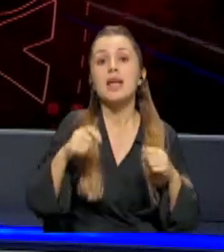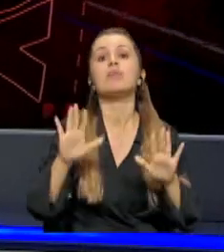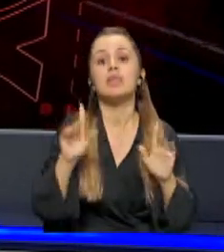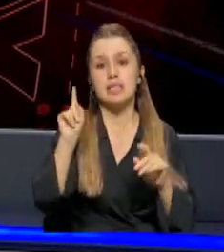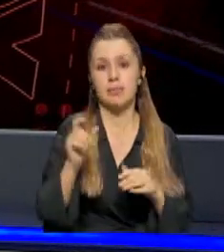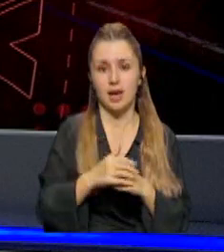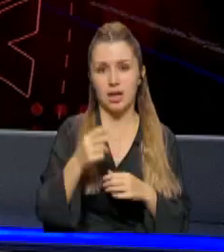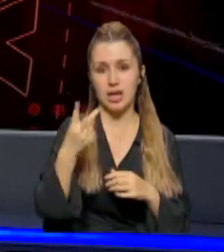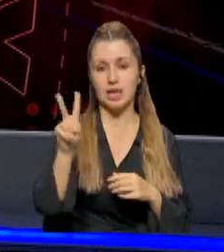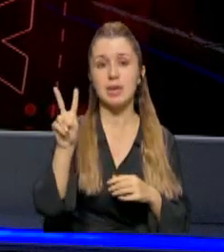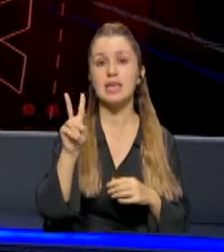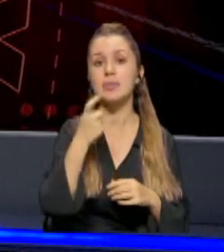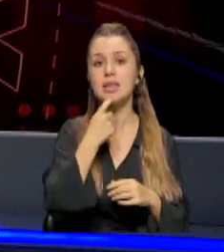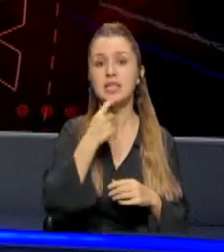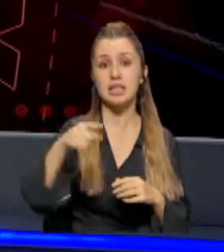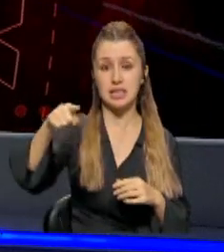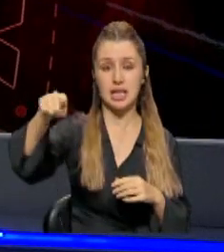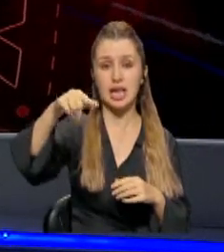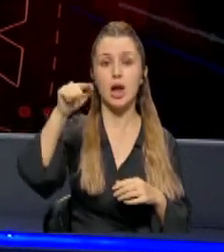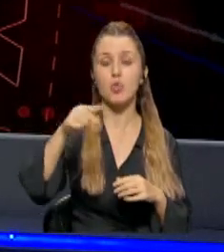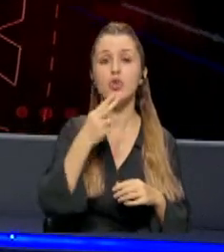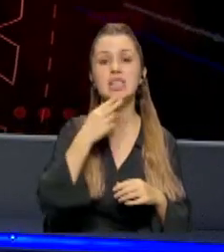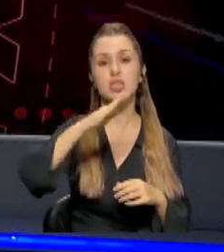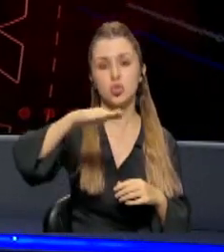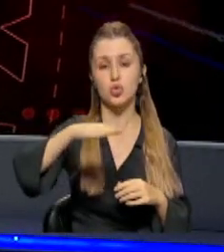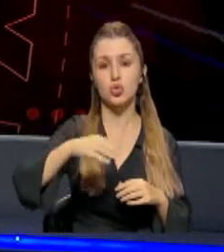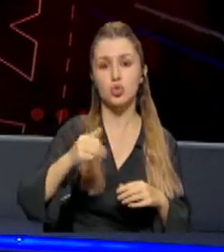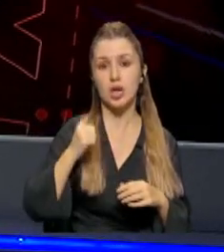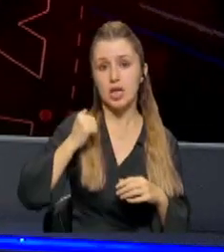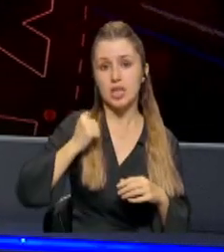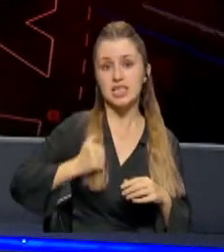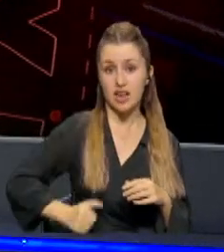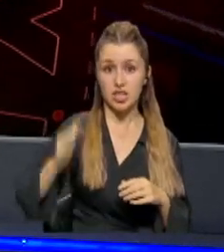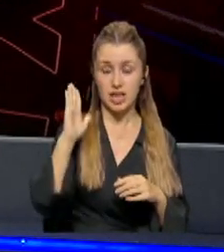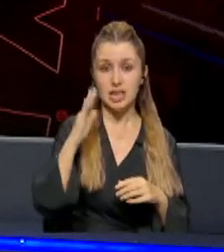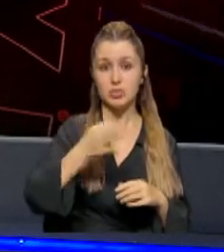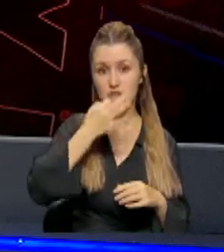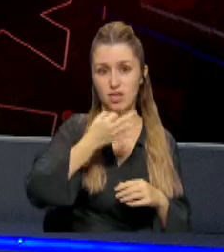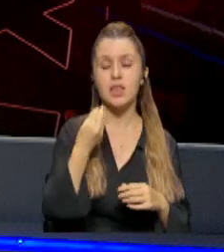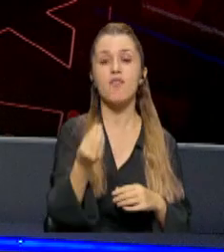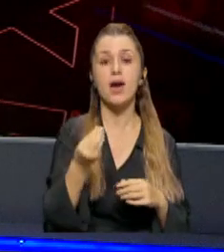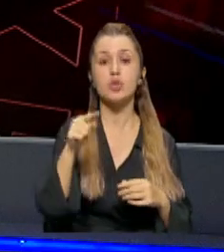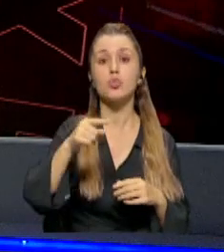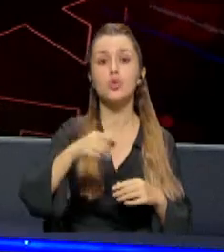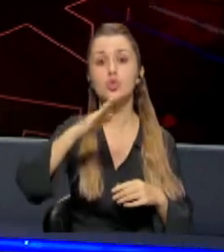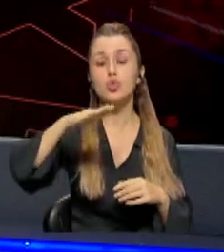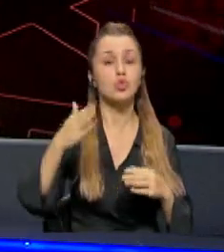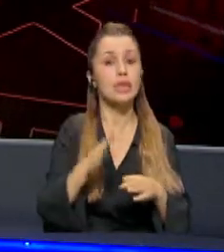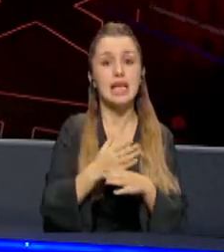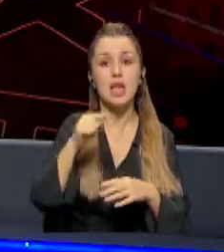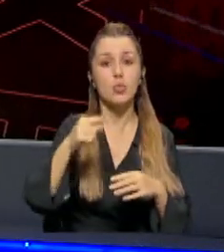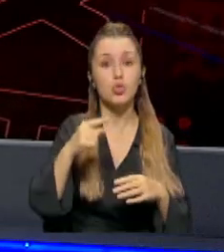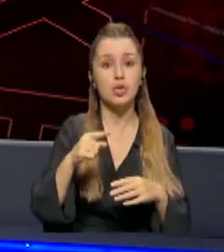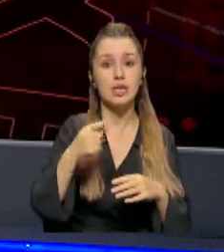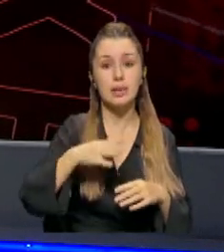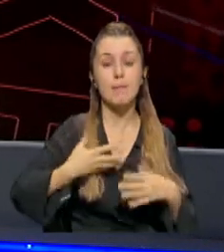etmediniz? 2020 yılında size gelen bu kız çocuğu Cumhuriyet Savcılığına gitmiş, ifade vermiş. Yahu bu çocuk neden burada diye